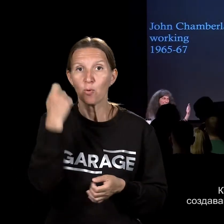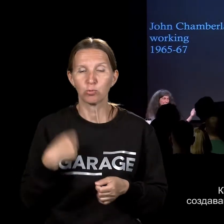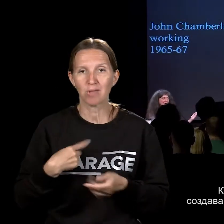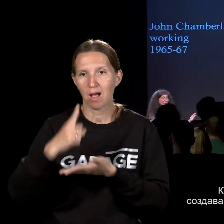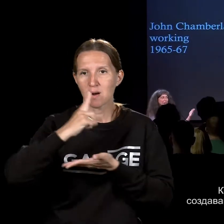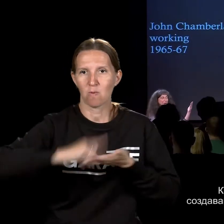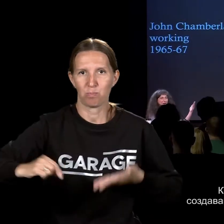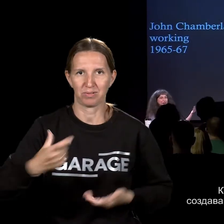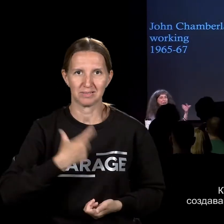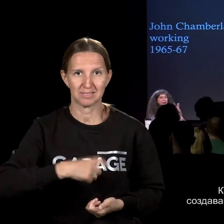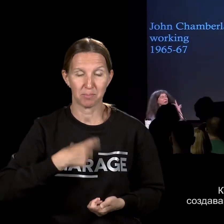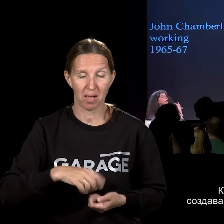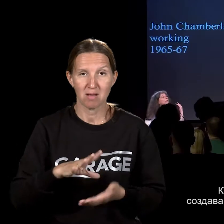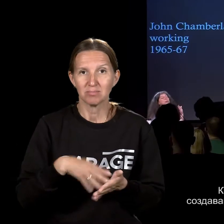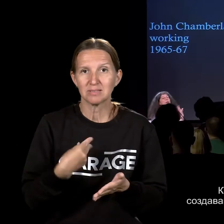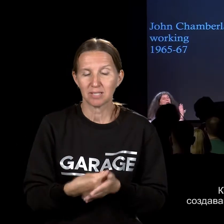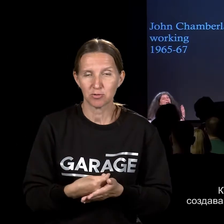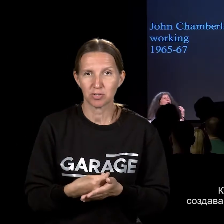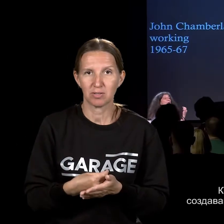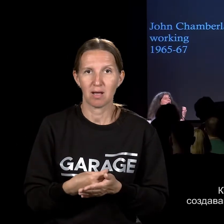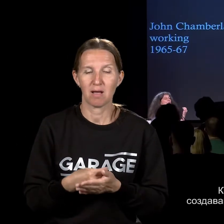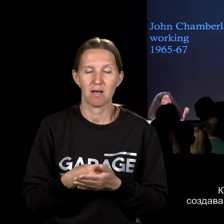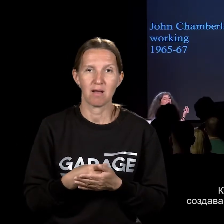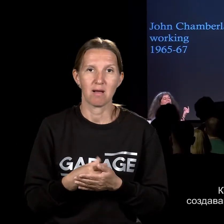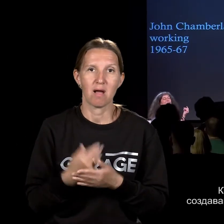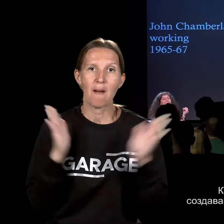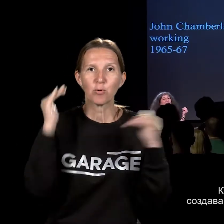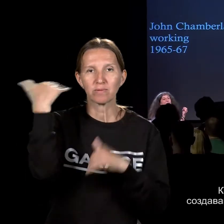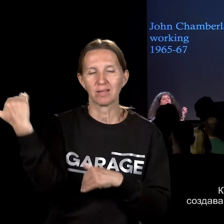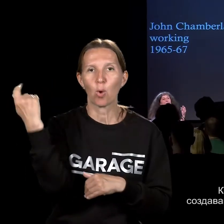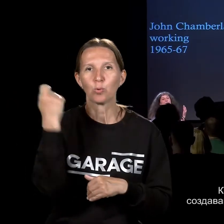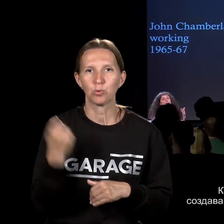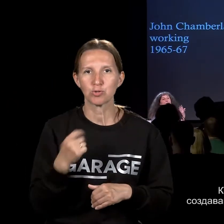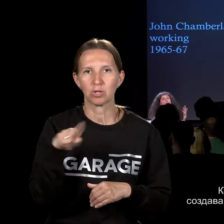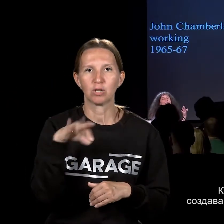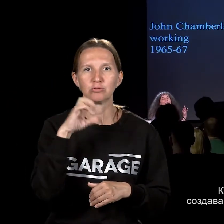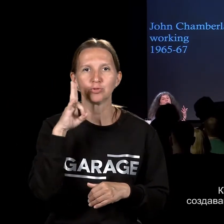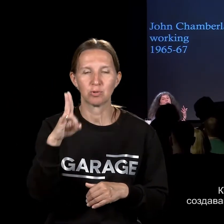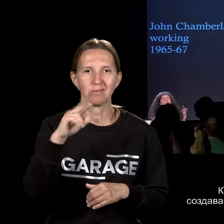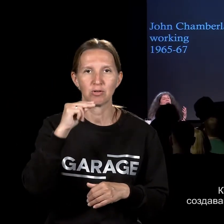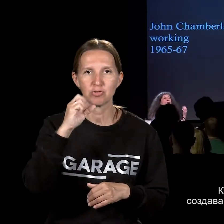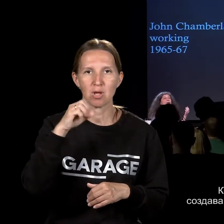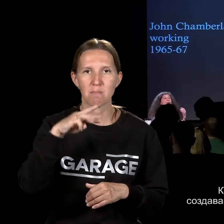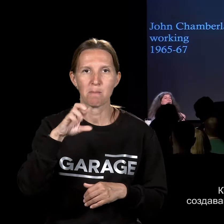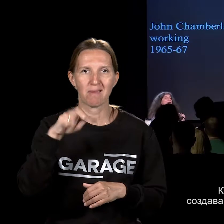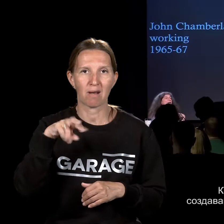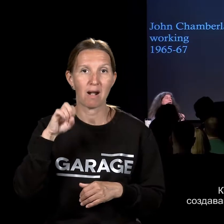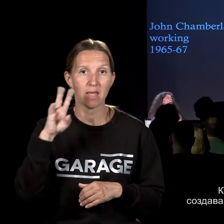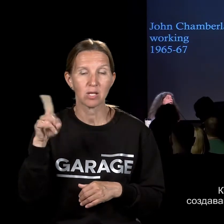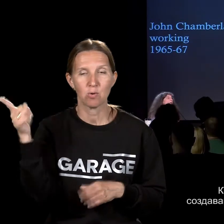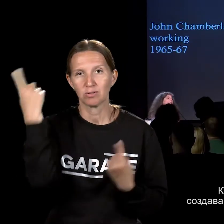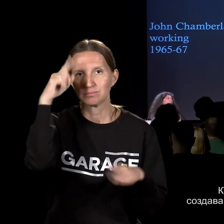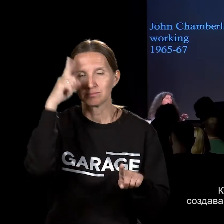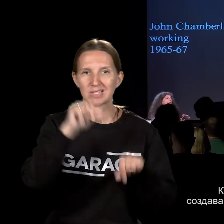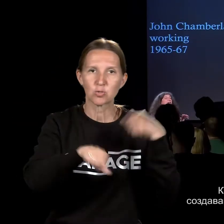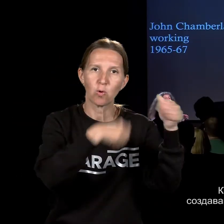опять-таки, портрет его коллеги-художника Джона Чемберлиана, который создавал скульптуры из